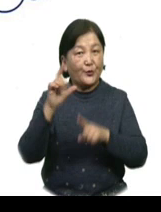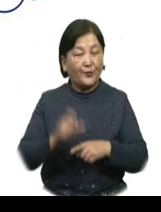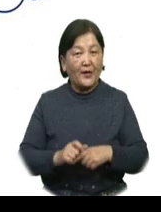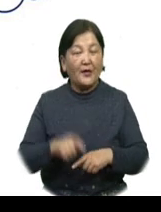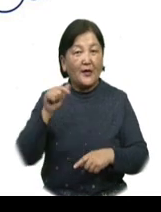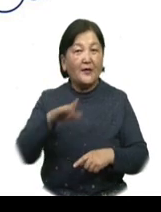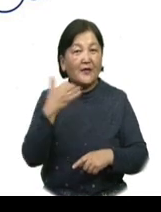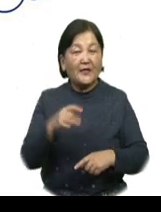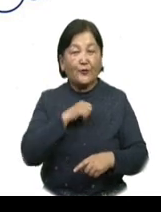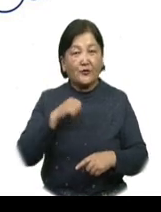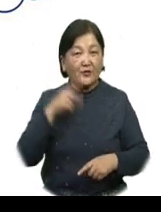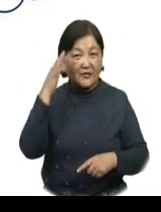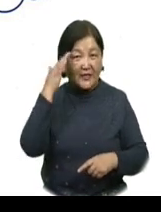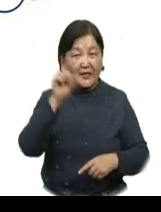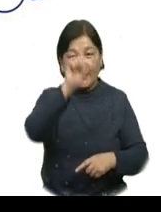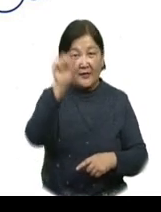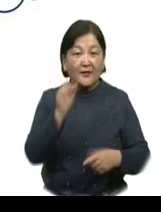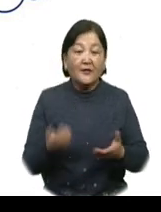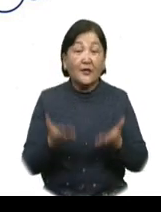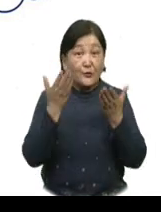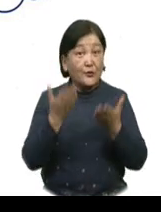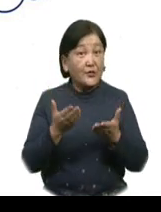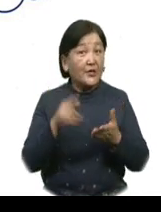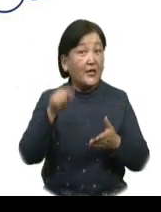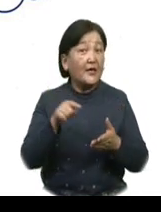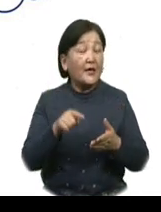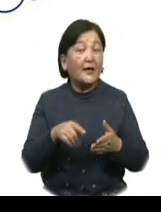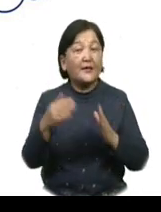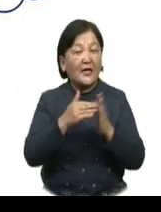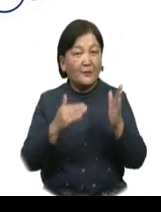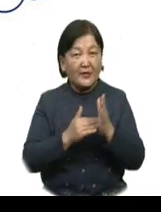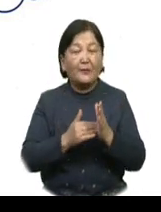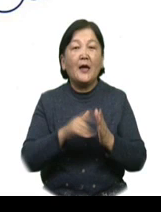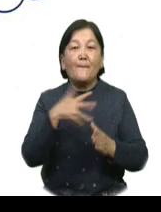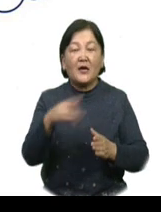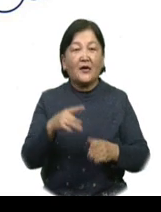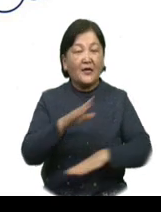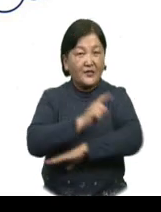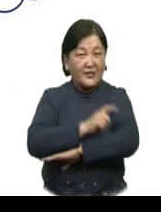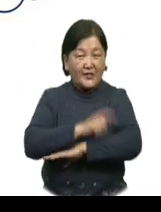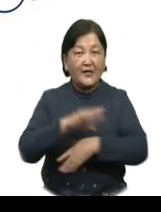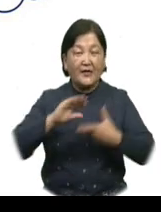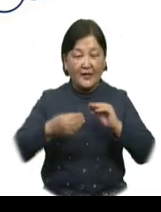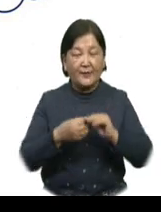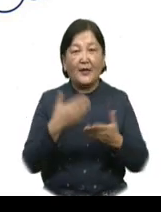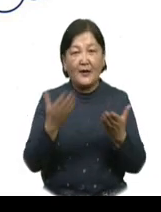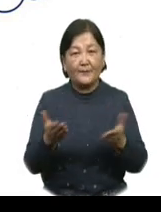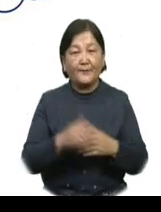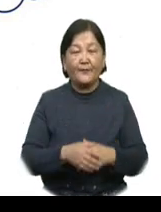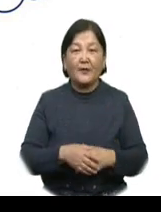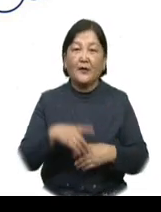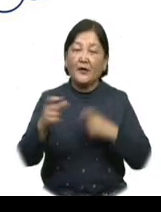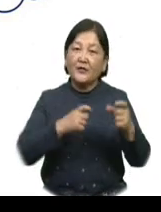За энэ талаар бүгдээрээ санал дэвшүүлж үндслээ тайлбарлах зорилгоор хичээлээ явуулъя. За мөн эдийн засгийн үр ашиг яагаад